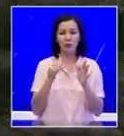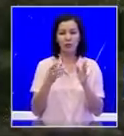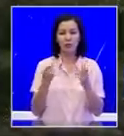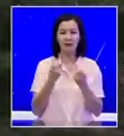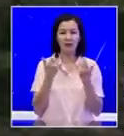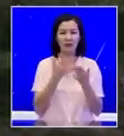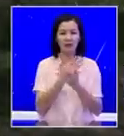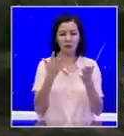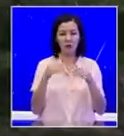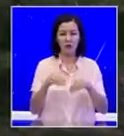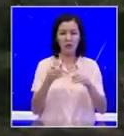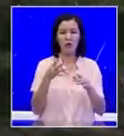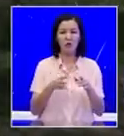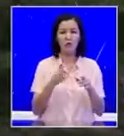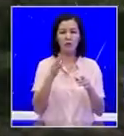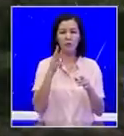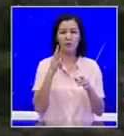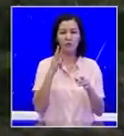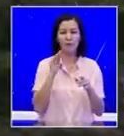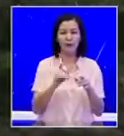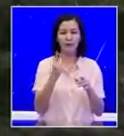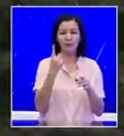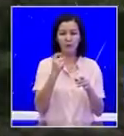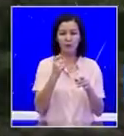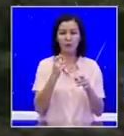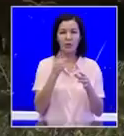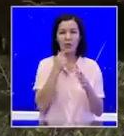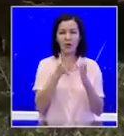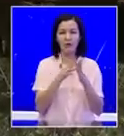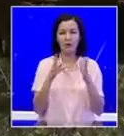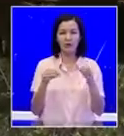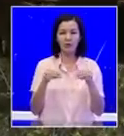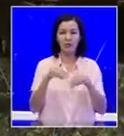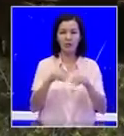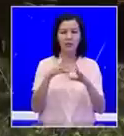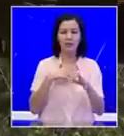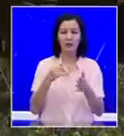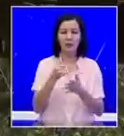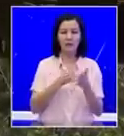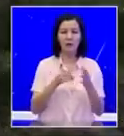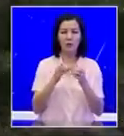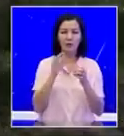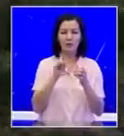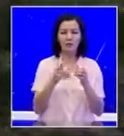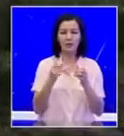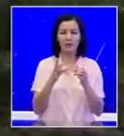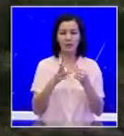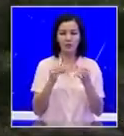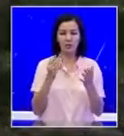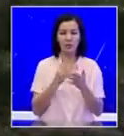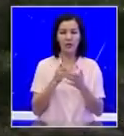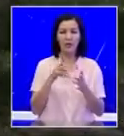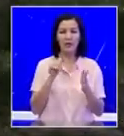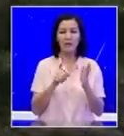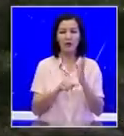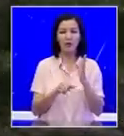дақылдар. Оның 3167 гектары қант қызылшасы. Майлы дақылдар 15000 гектар майлы дақыл себеміз. Соның